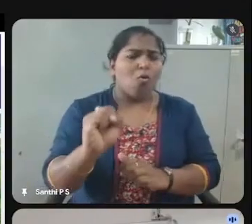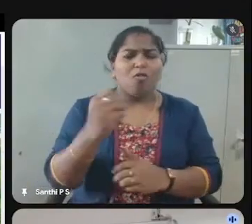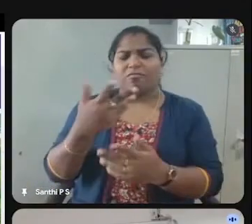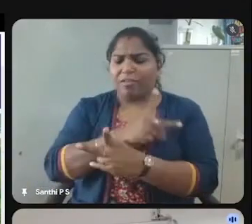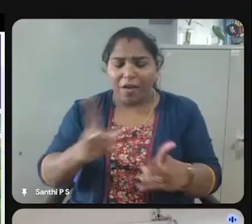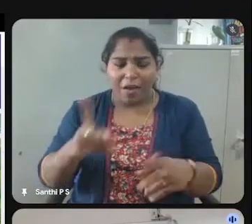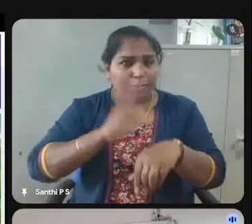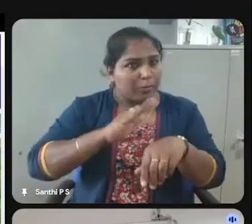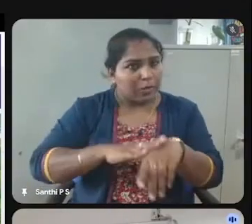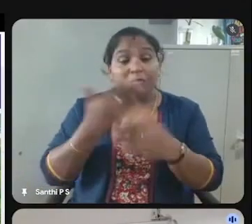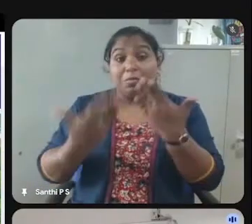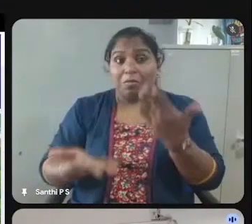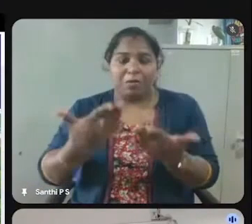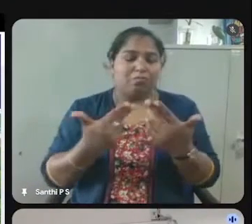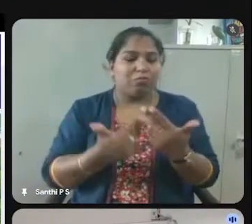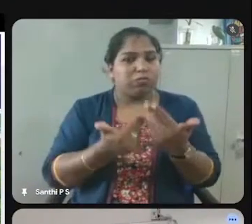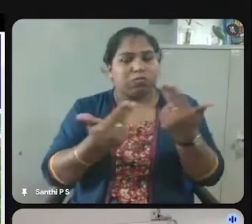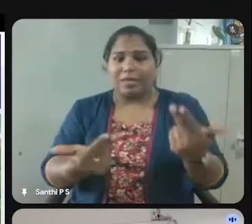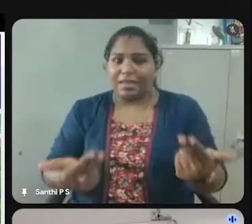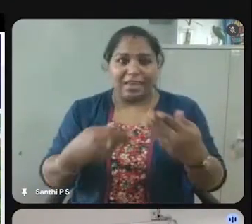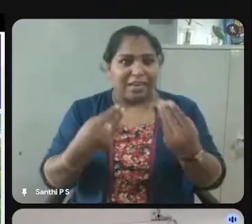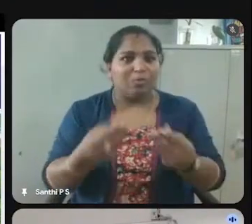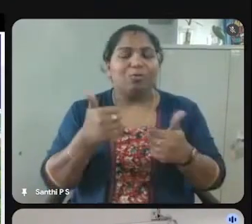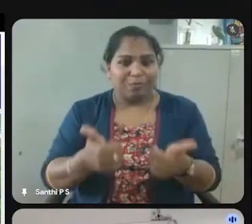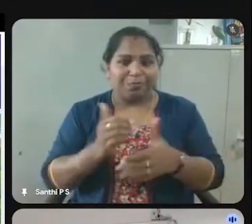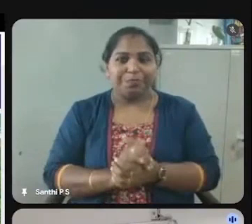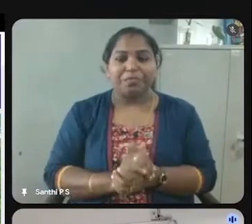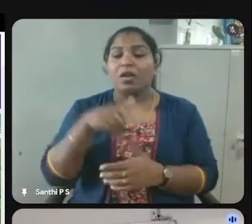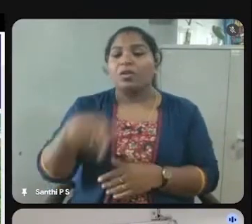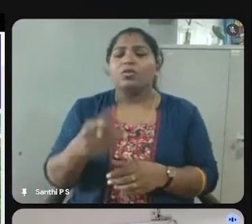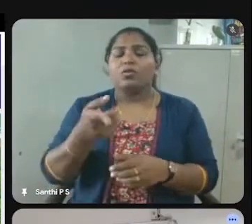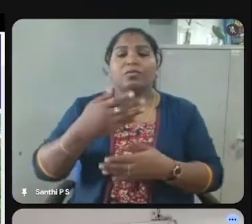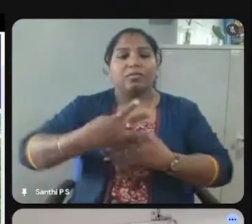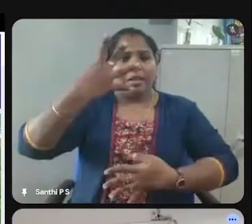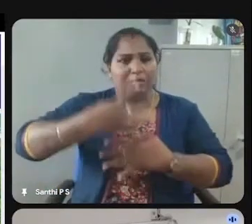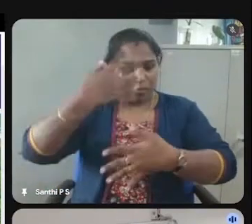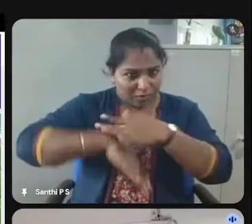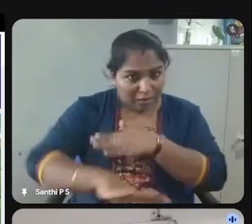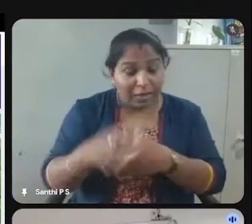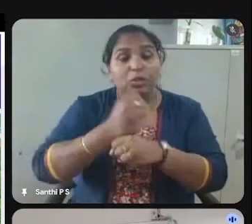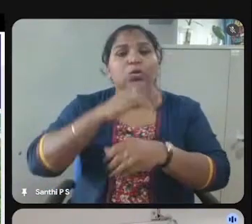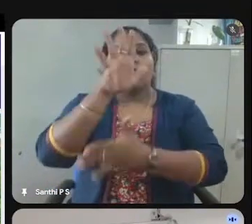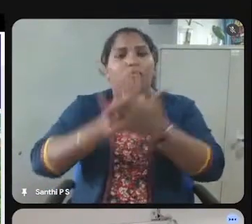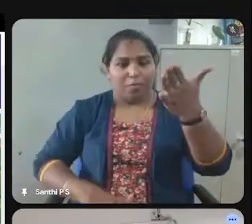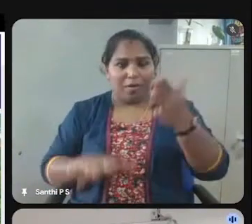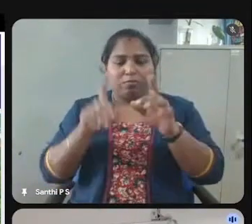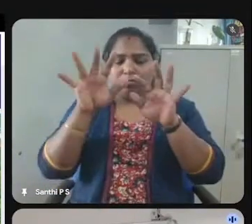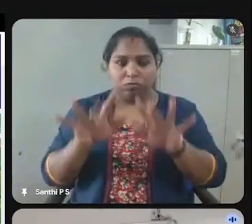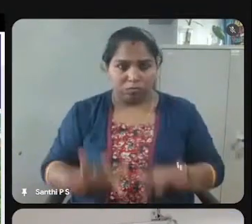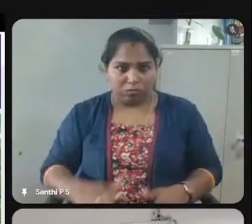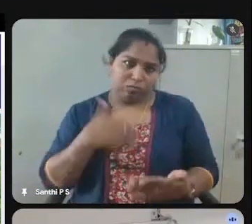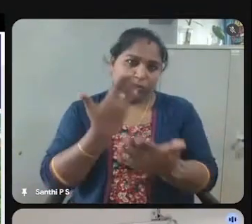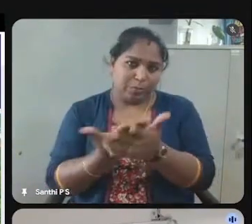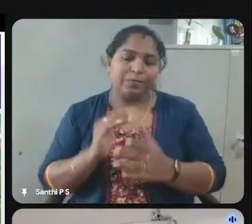പങ്കെടുക്കുന്നവരുടെ ശ്രദ്ധയ്ക്ക് ഇപ്പോൾ ചാറ്റ് ബോക്സിൽ ഒരു ലിങ്ക് ഷെയർ ചെയ്യും. അത് ഓപ്പൺ ചെയ്ത് ചോദ്യാവലി പൂരിപ്പിക്കേണ്ടതാണ്. നമ്മുടെ ഇന്നത്തെ സെക്ഷനിലേക്ക്